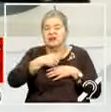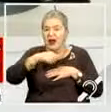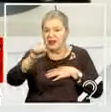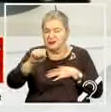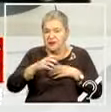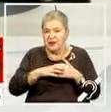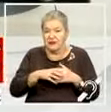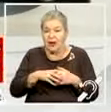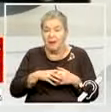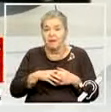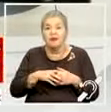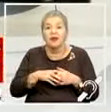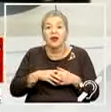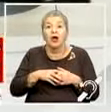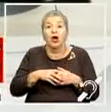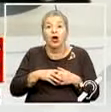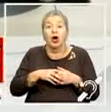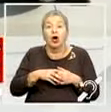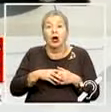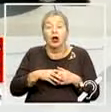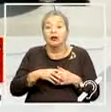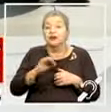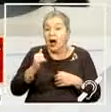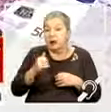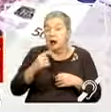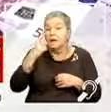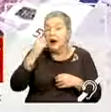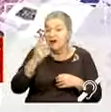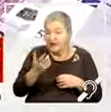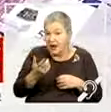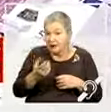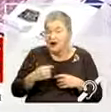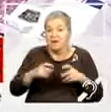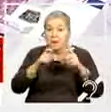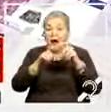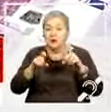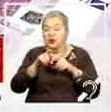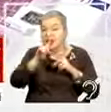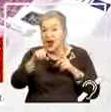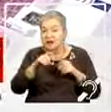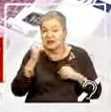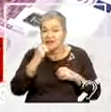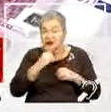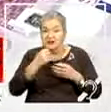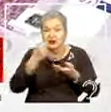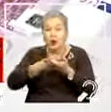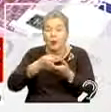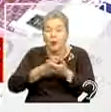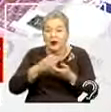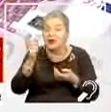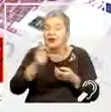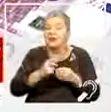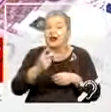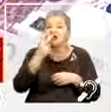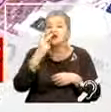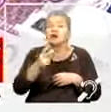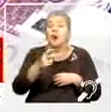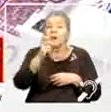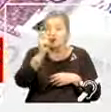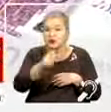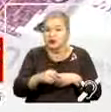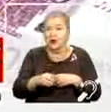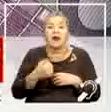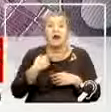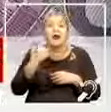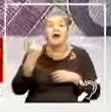unul destul de mare. Conform acelorași surse, se pare că aceste bancnote ar fi fost cumpărate de la 2 falsificatori care s-au aflat